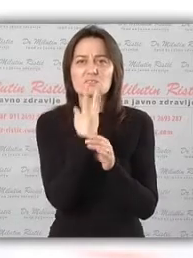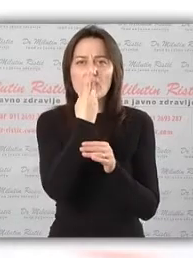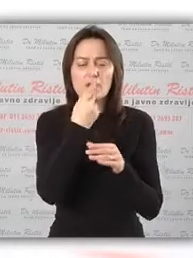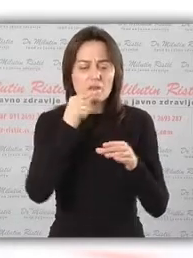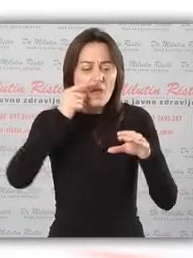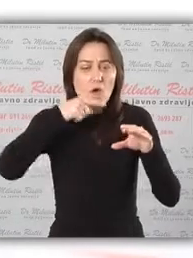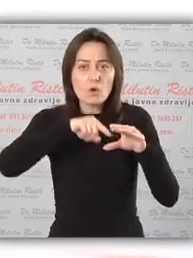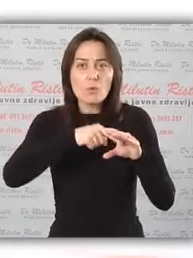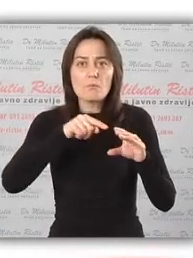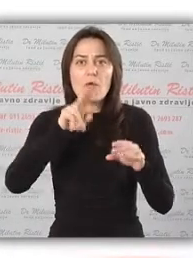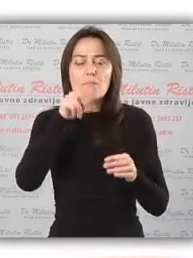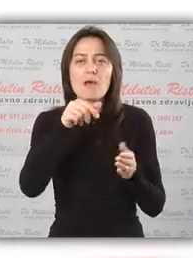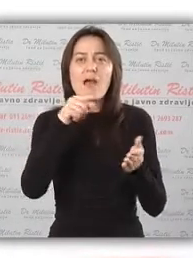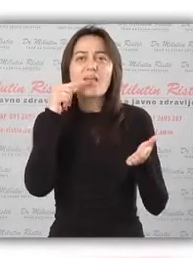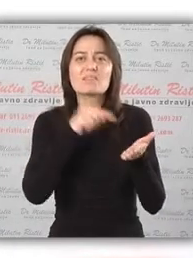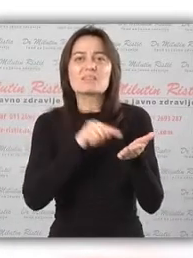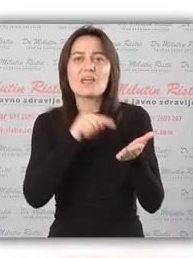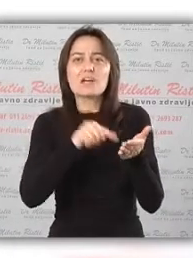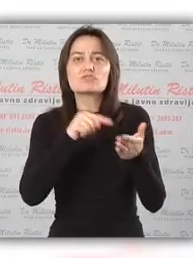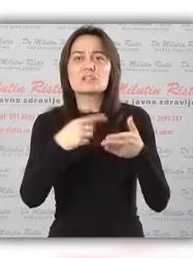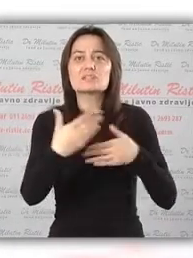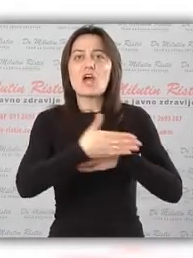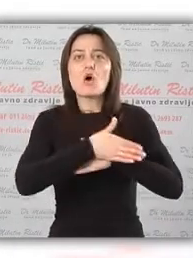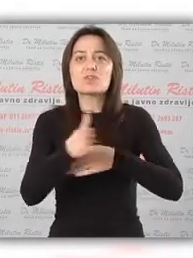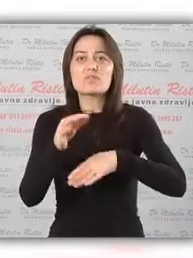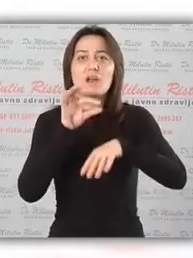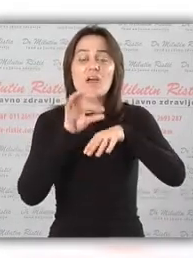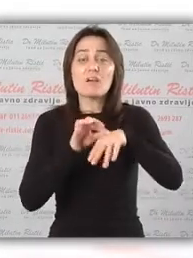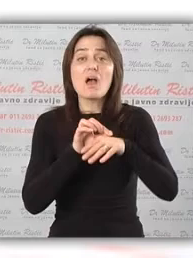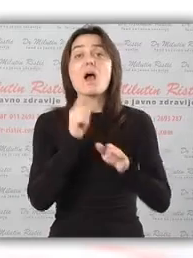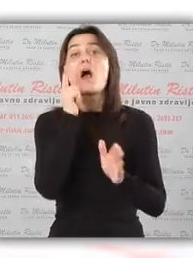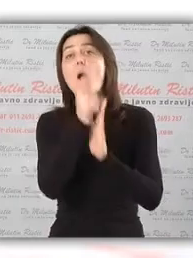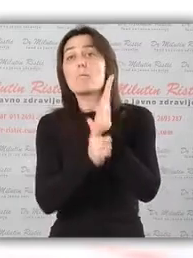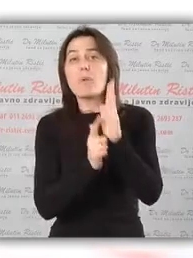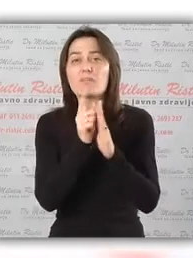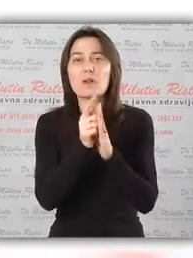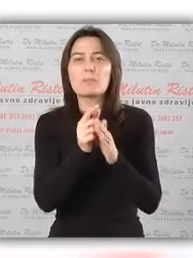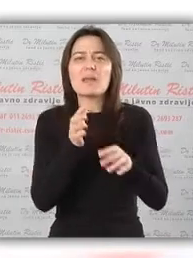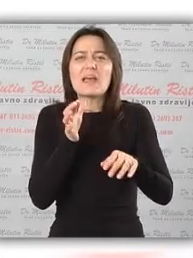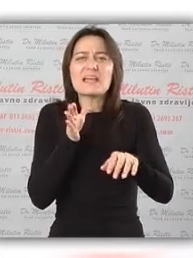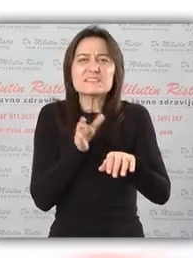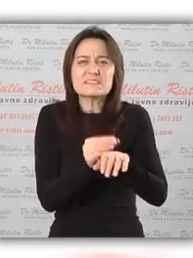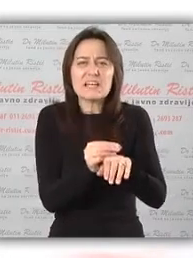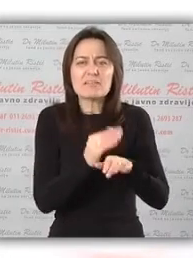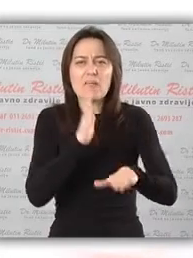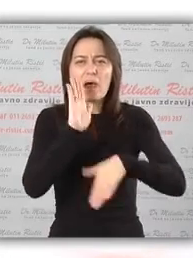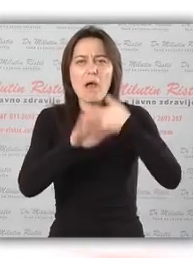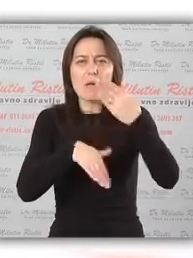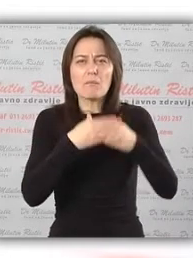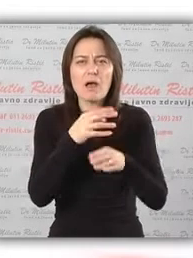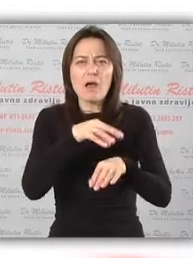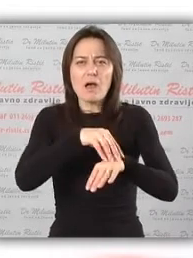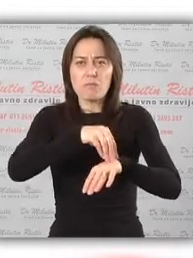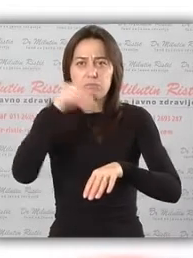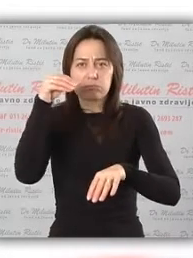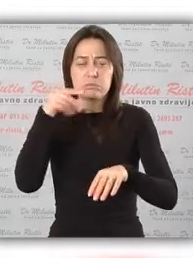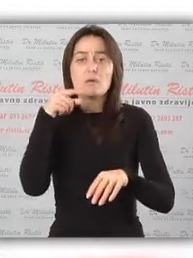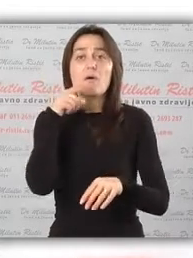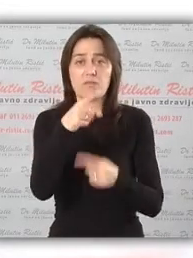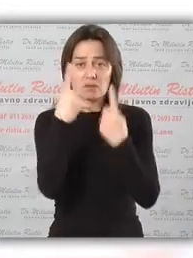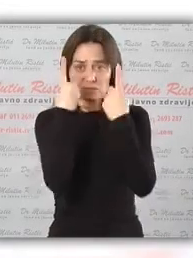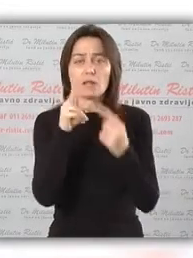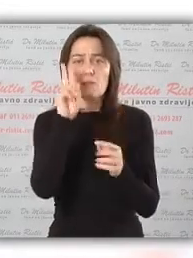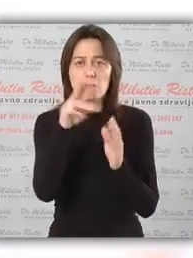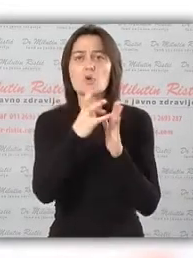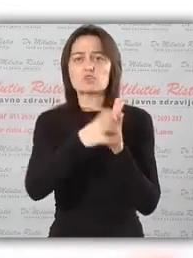stvorene šupljine mogu imati tačkaste otvore na koži kroz koje se povremeno cedi zamućeni sadržaj ciste.